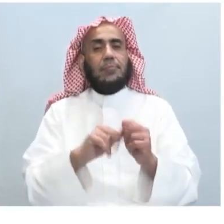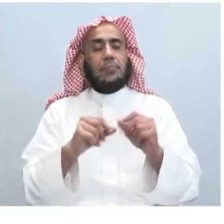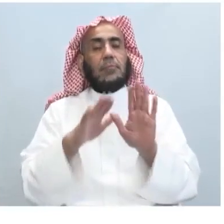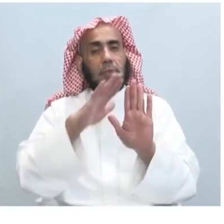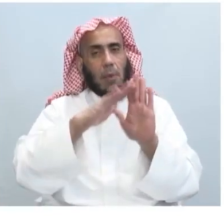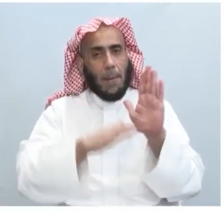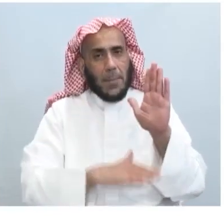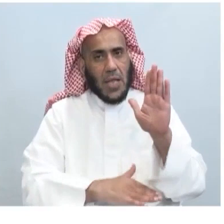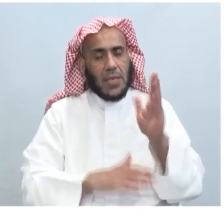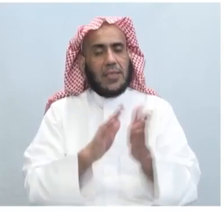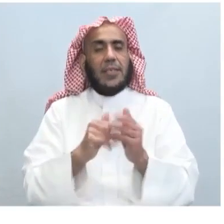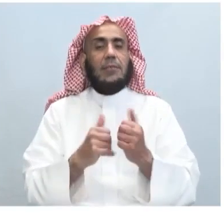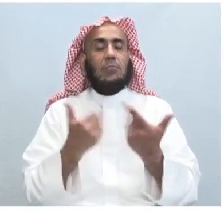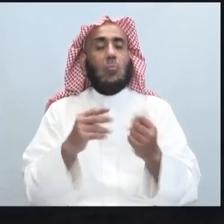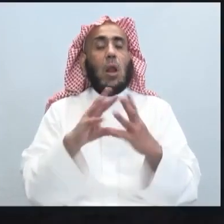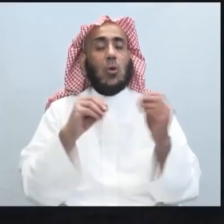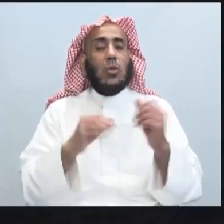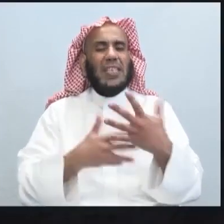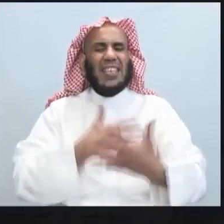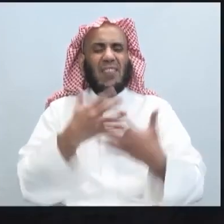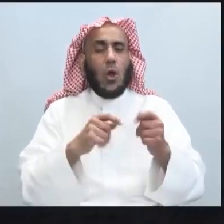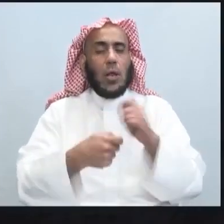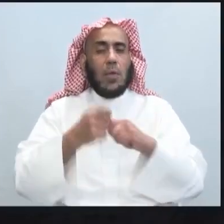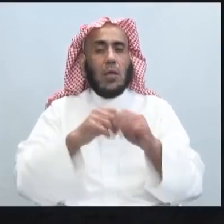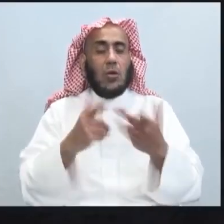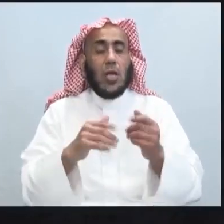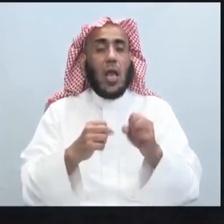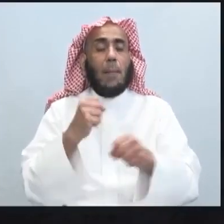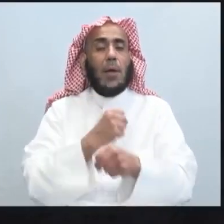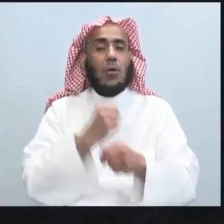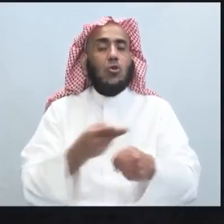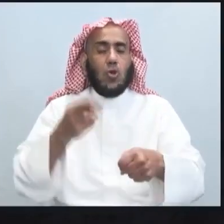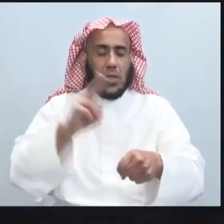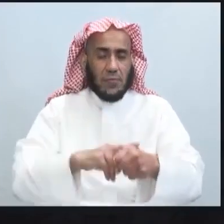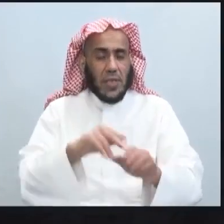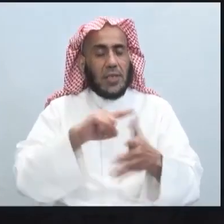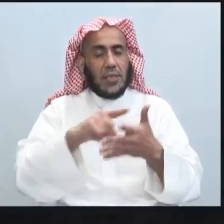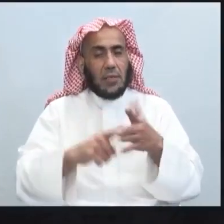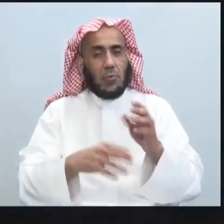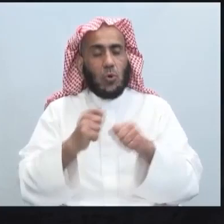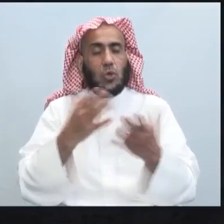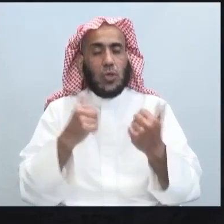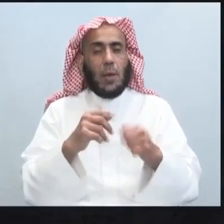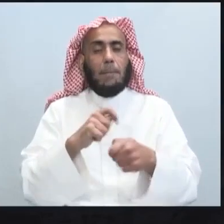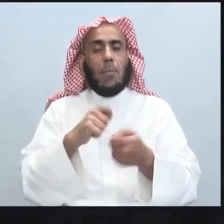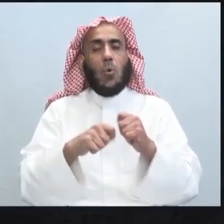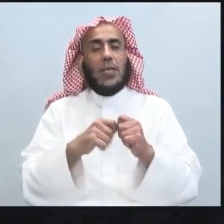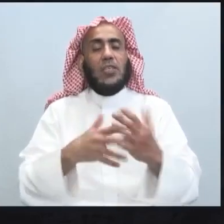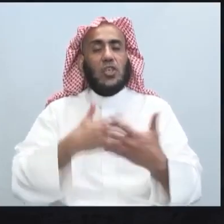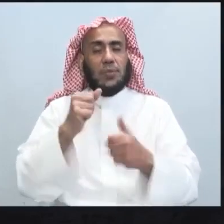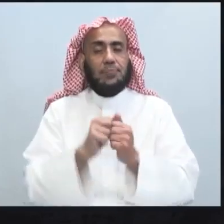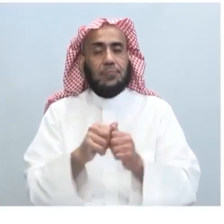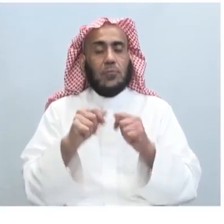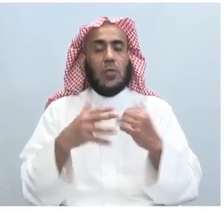بيانات التركيز ما المقصود بالتفاعل الكيميائي هي عمليه يعاد فيها ترتيب المواد تعطيني مواد جديده